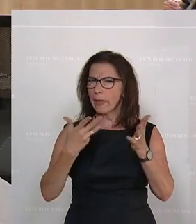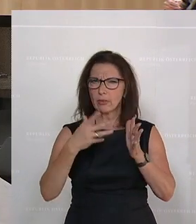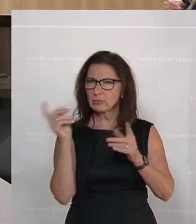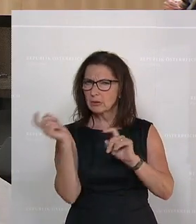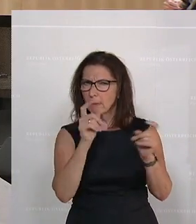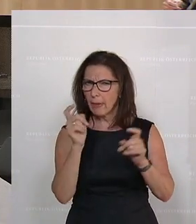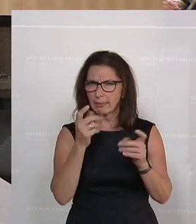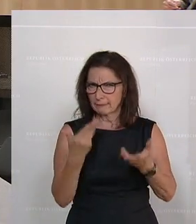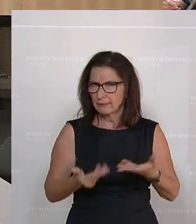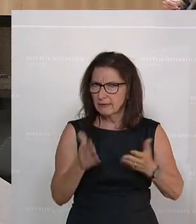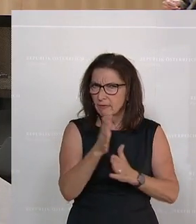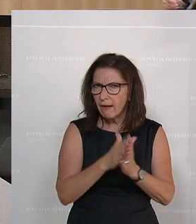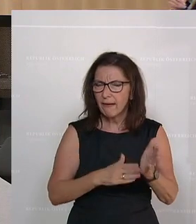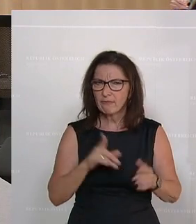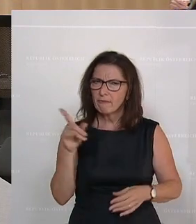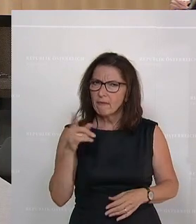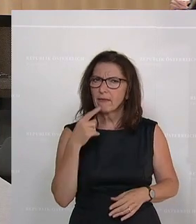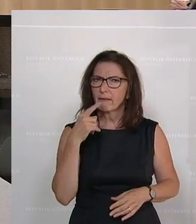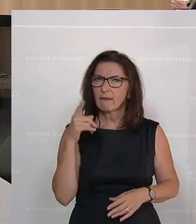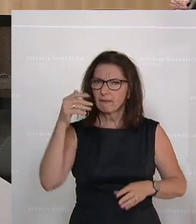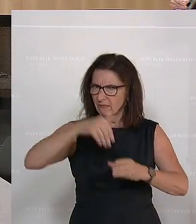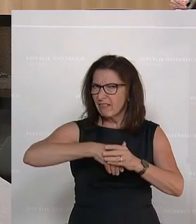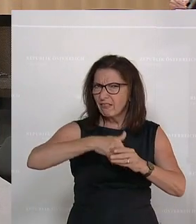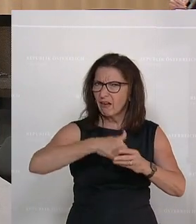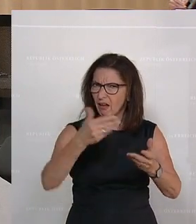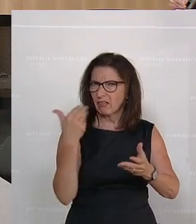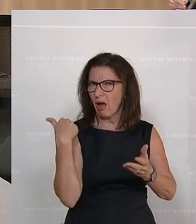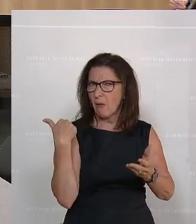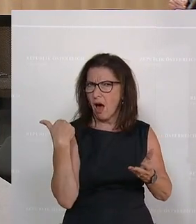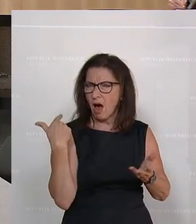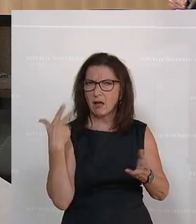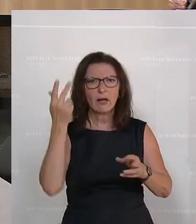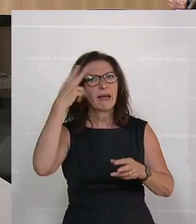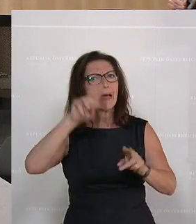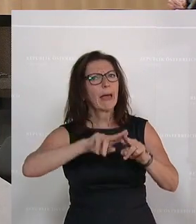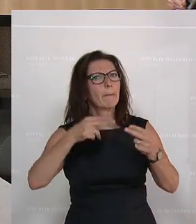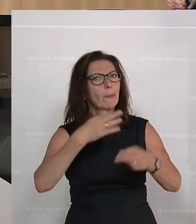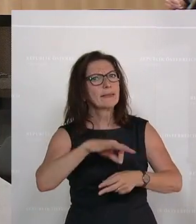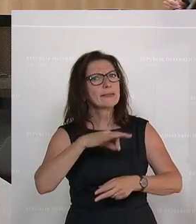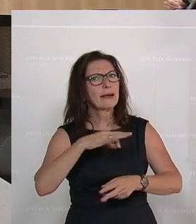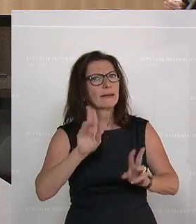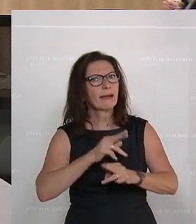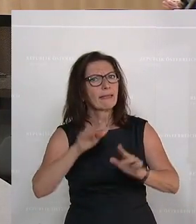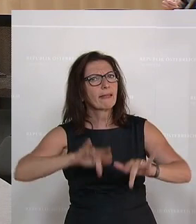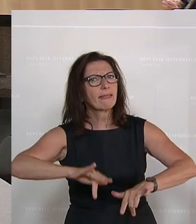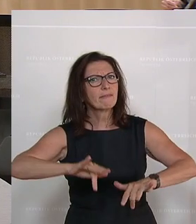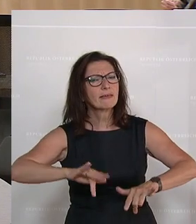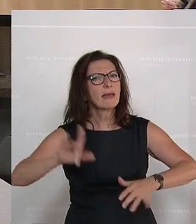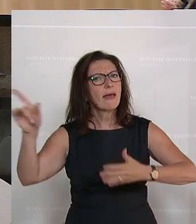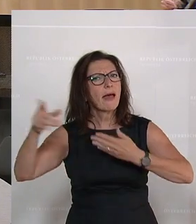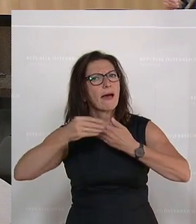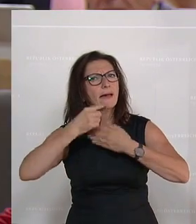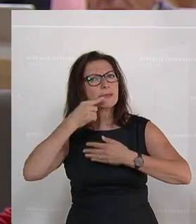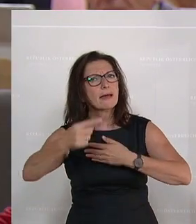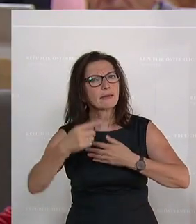300 euro zusätzlich darum gegangen das ist nun der gleichschritt sein kann angemerkt dass